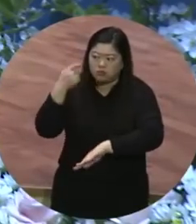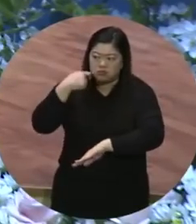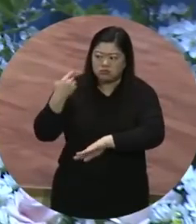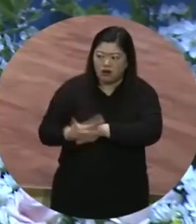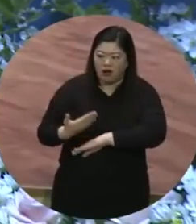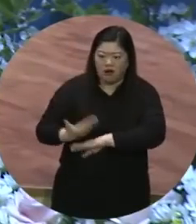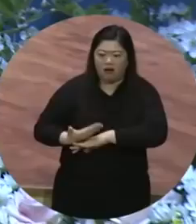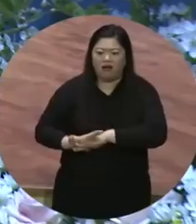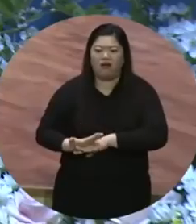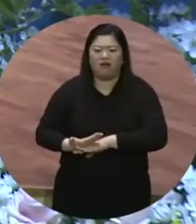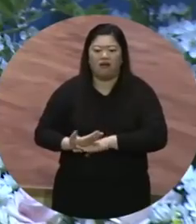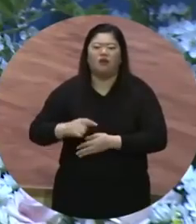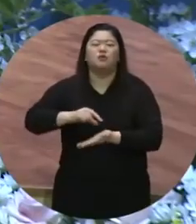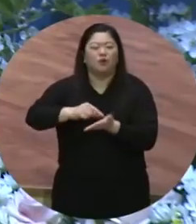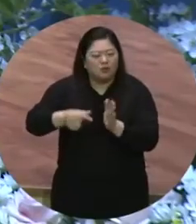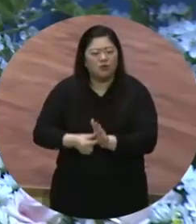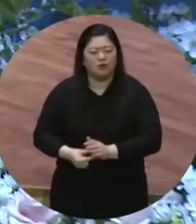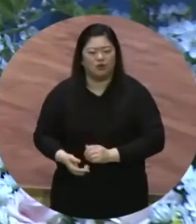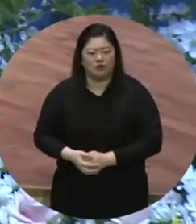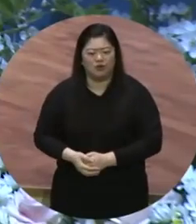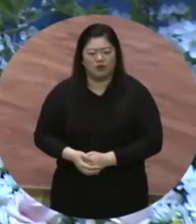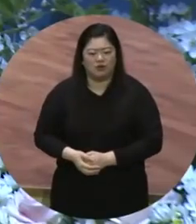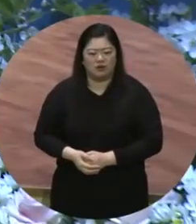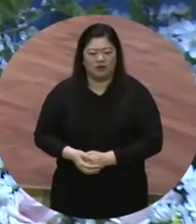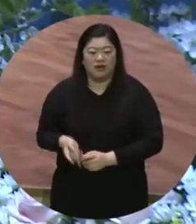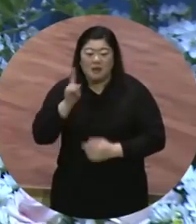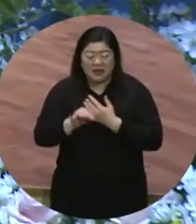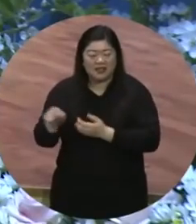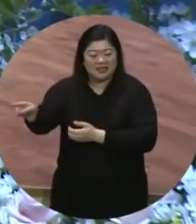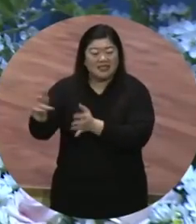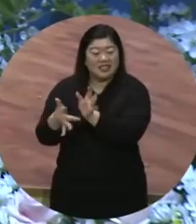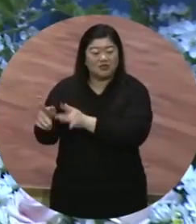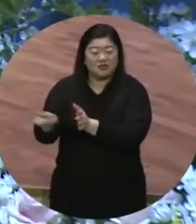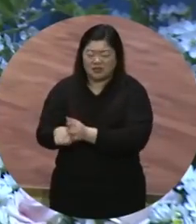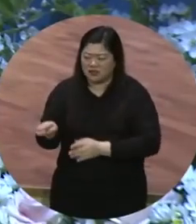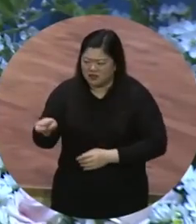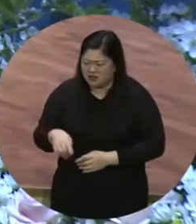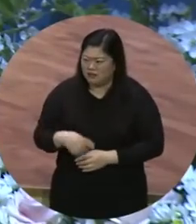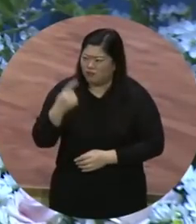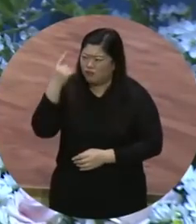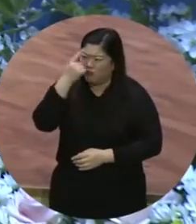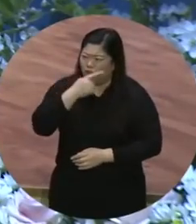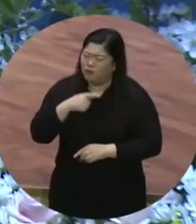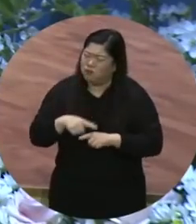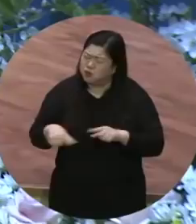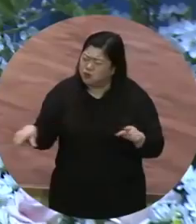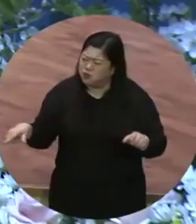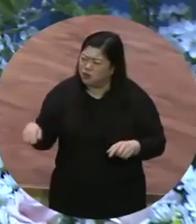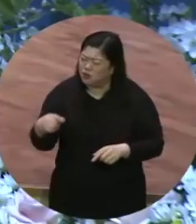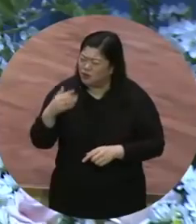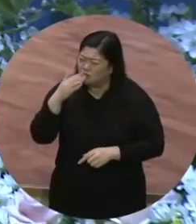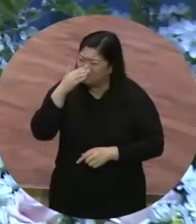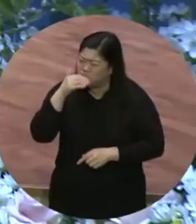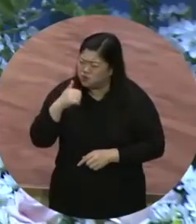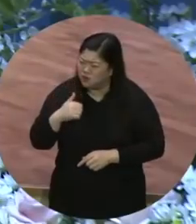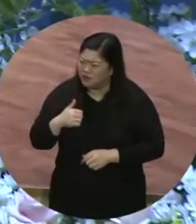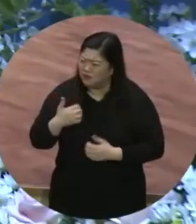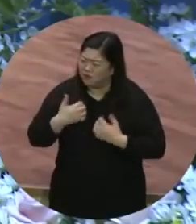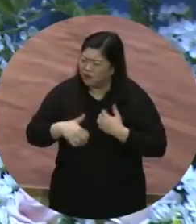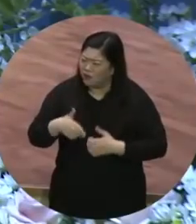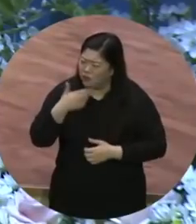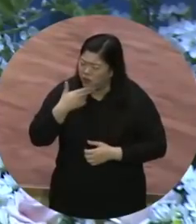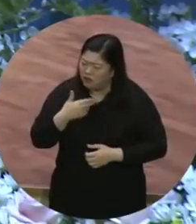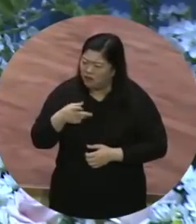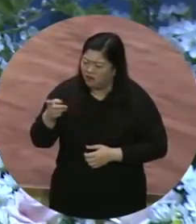신앙생활. 지루하게 살지 마. 아멘. 사람이요, 성공하는 사람들을 특징 보면요, 생기가